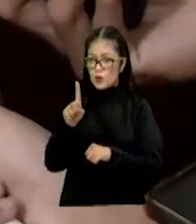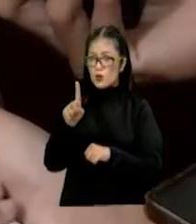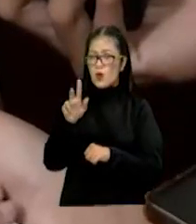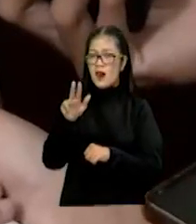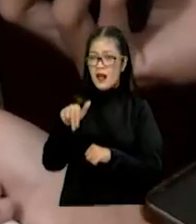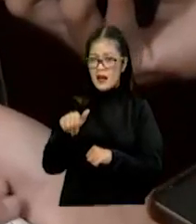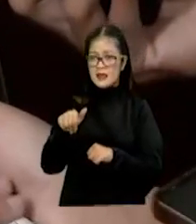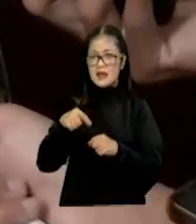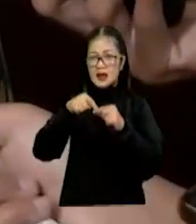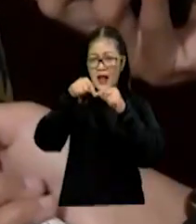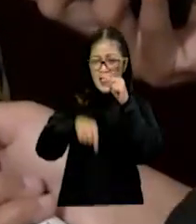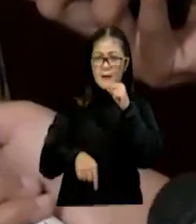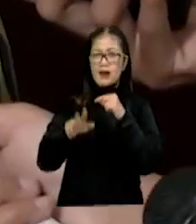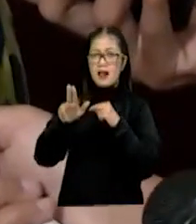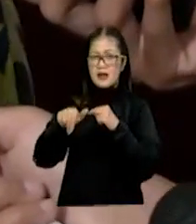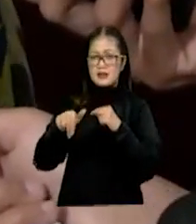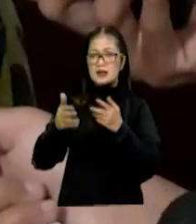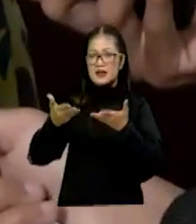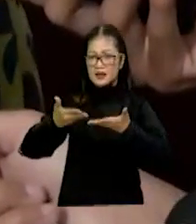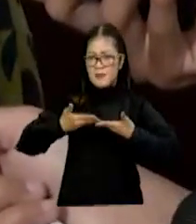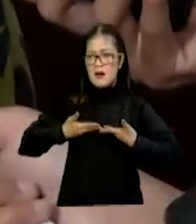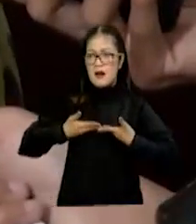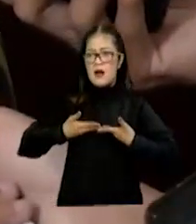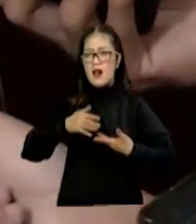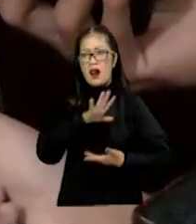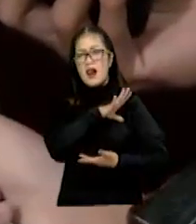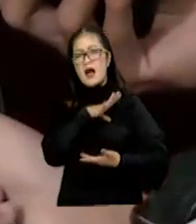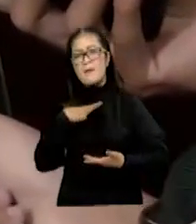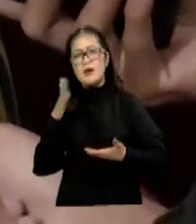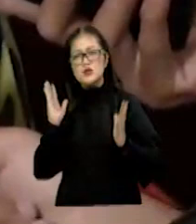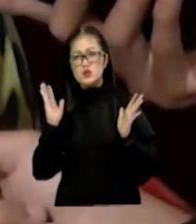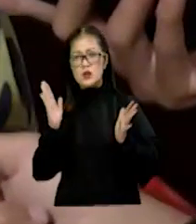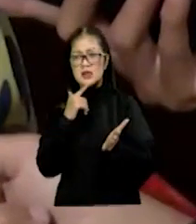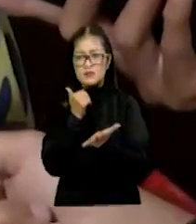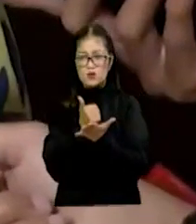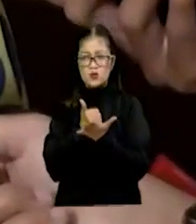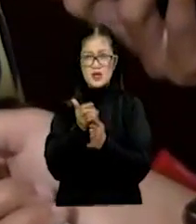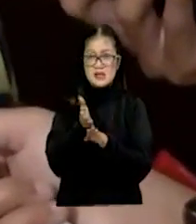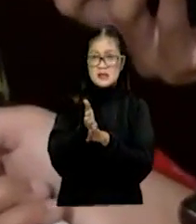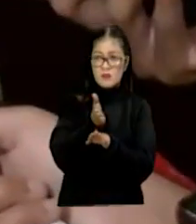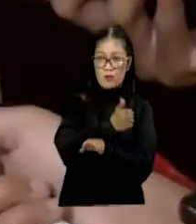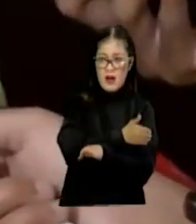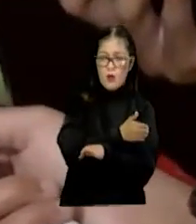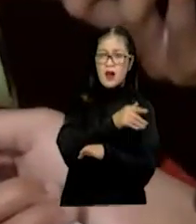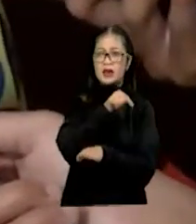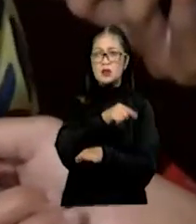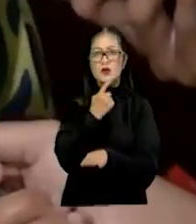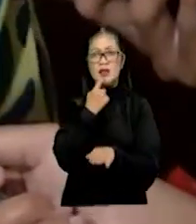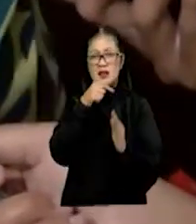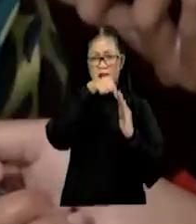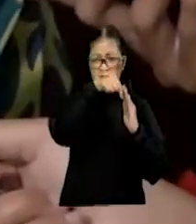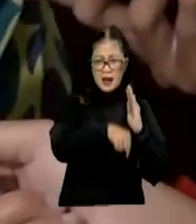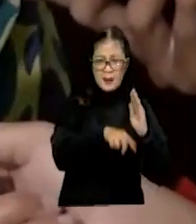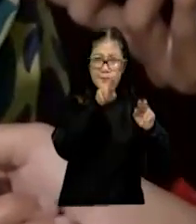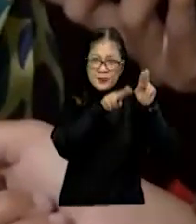mendalam yang kami dapatkan udah agak lama ya, di proses-proses awal kami melakukan pendalaman peristiwa ini, itu